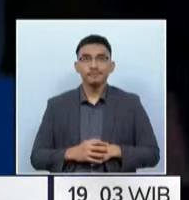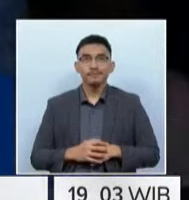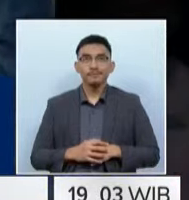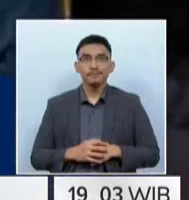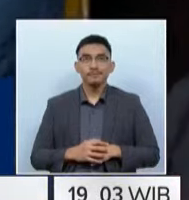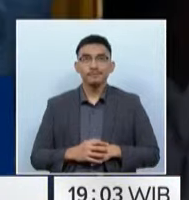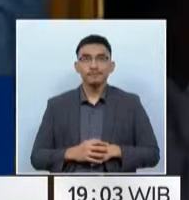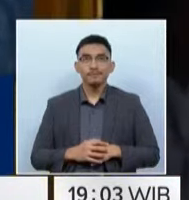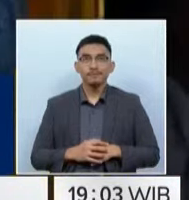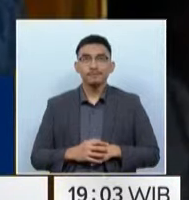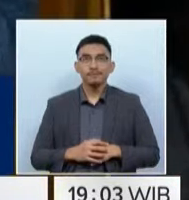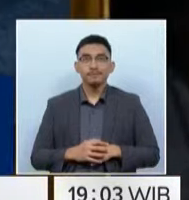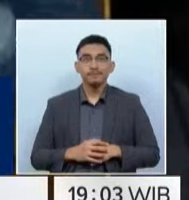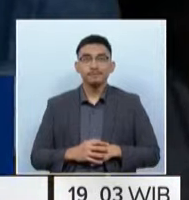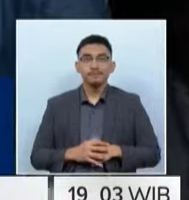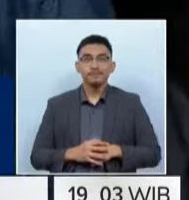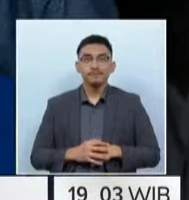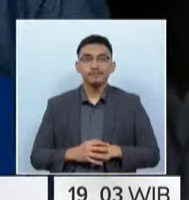disediakan